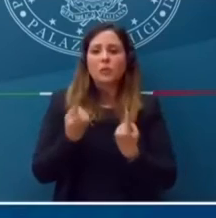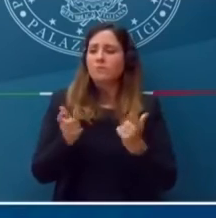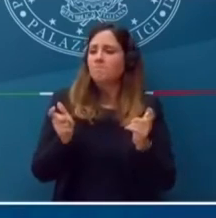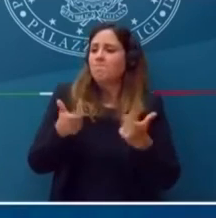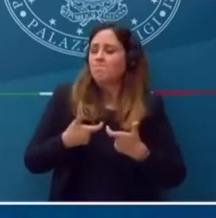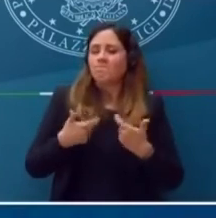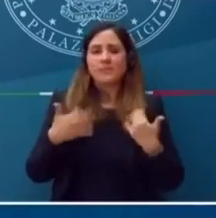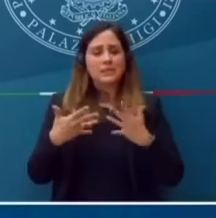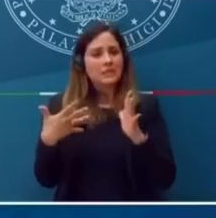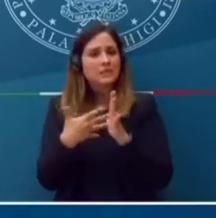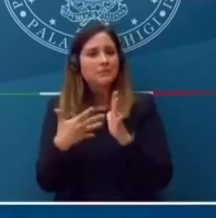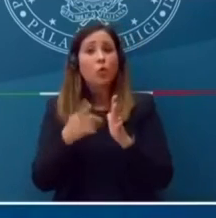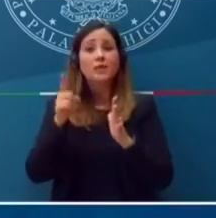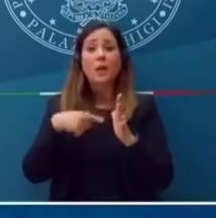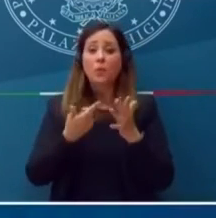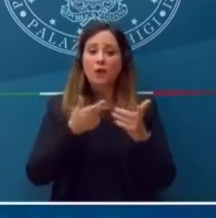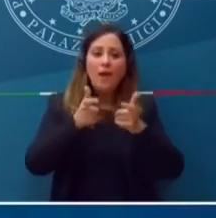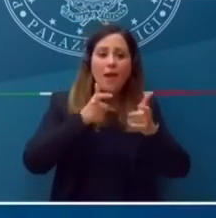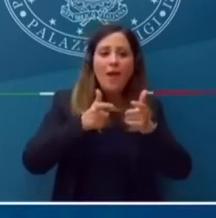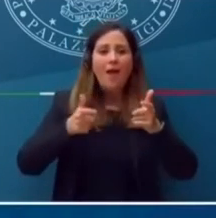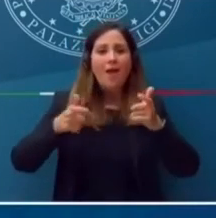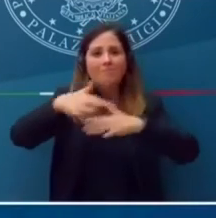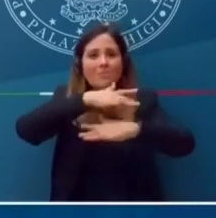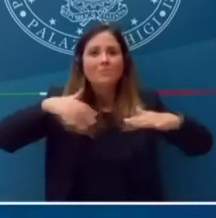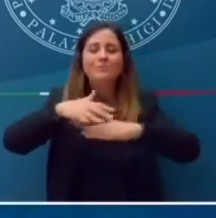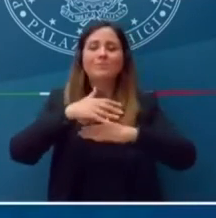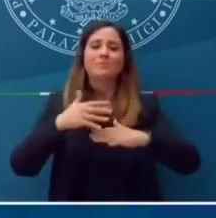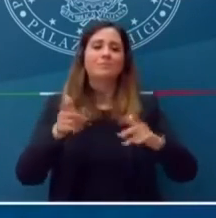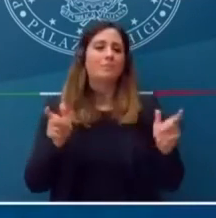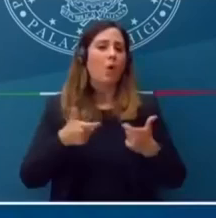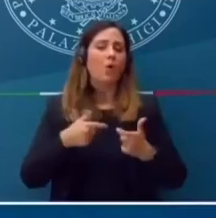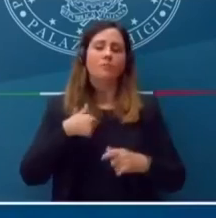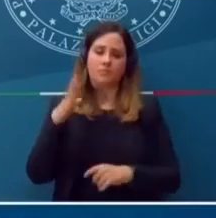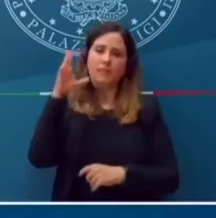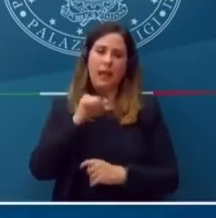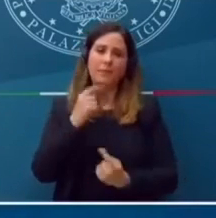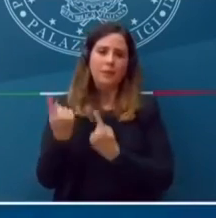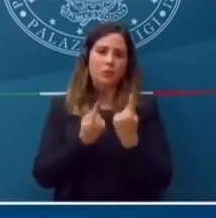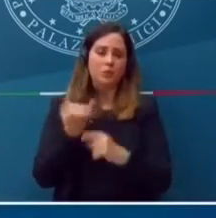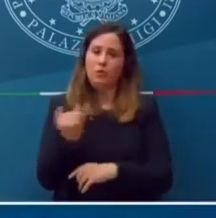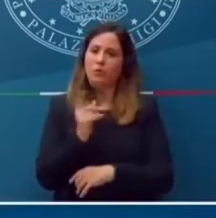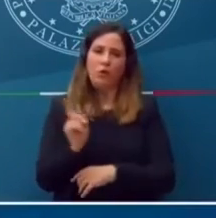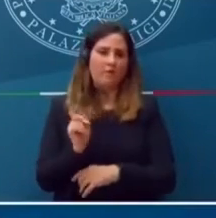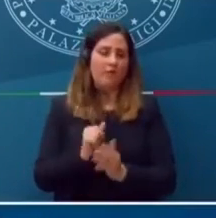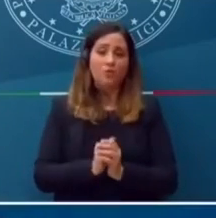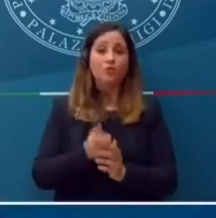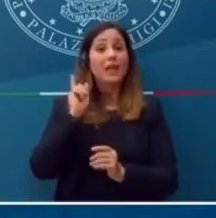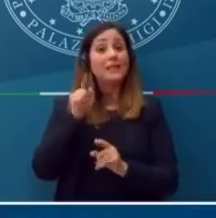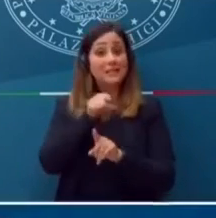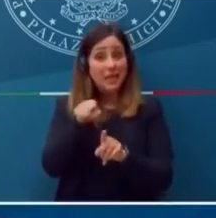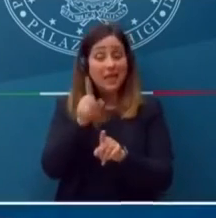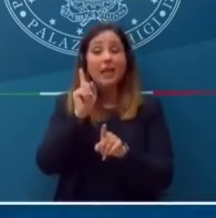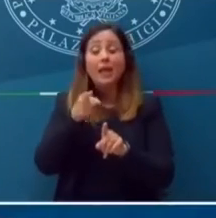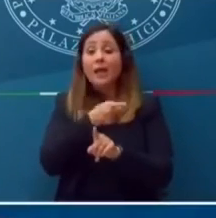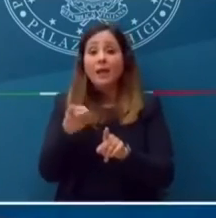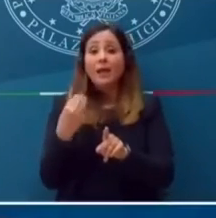anche limitata interazione sociale. Quindi il governo, se chiedete a me, io voglio vedere le prossime